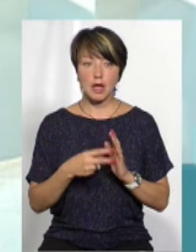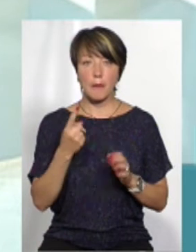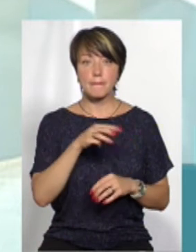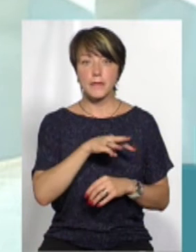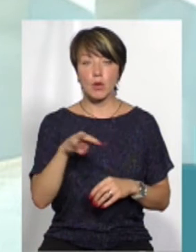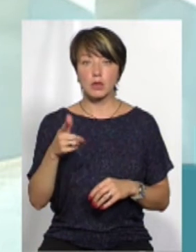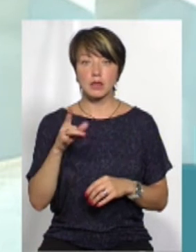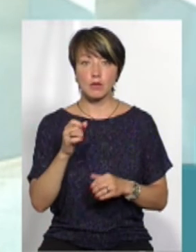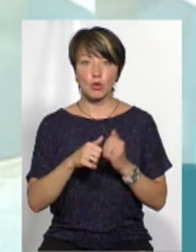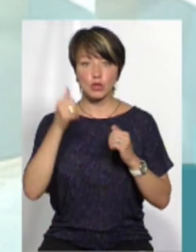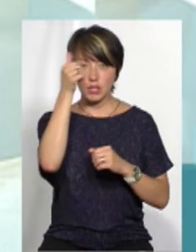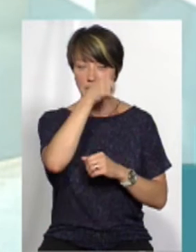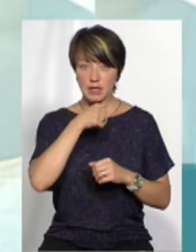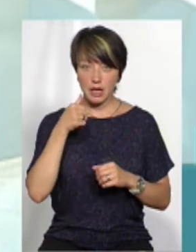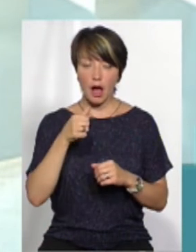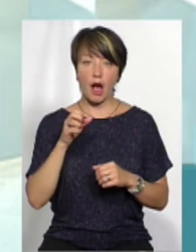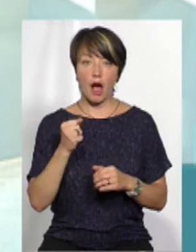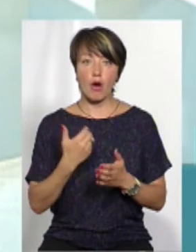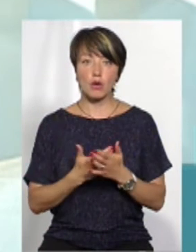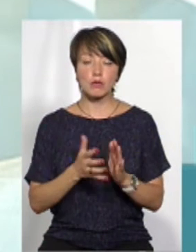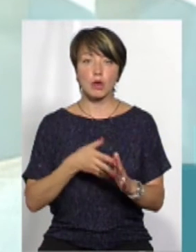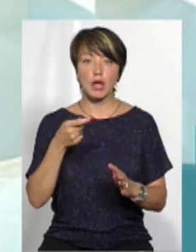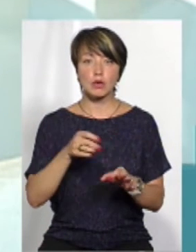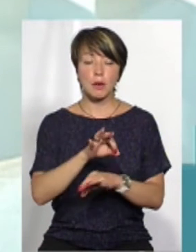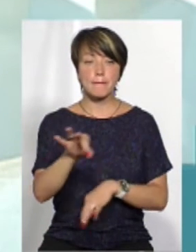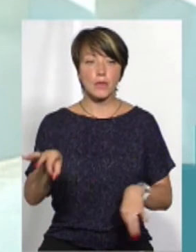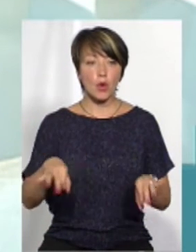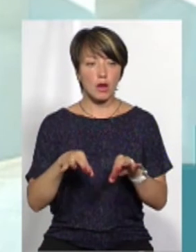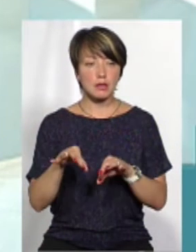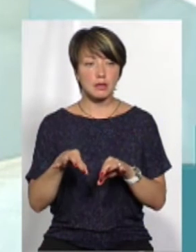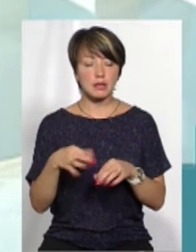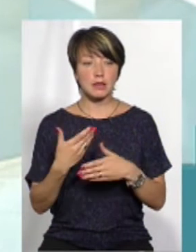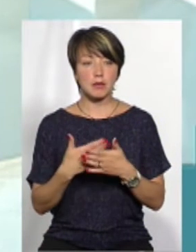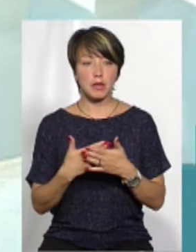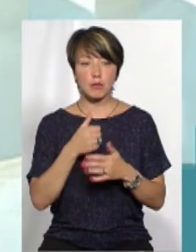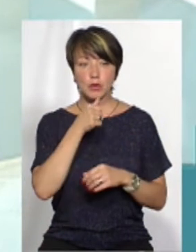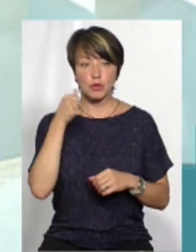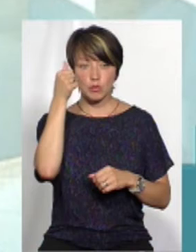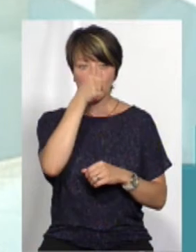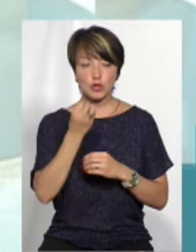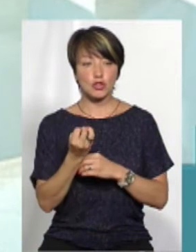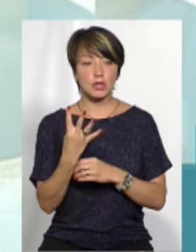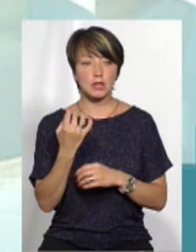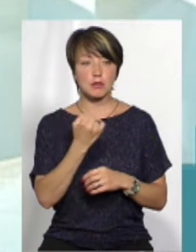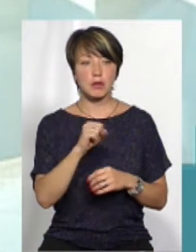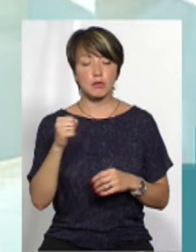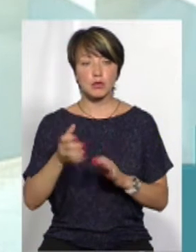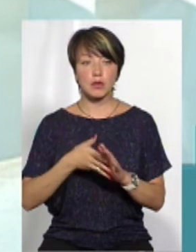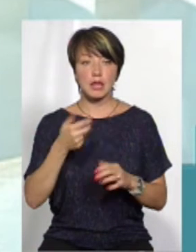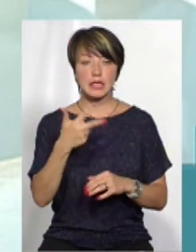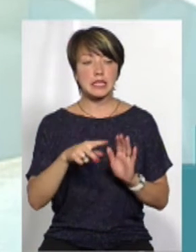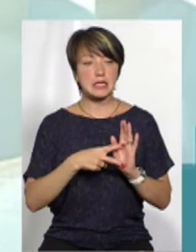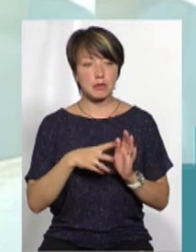гривень. З кожного року, кожен рік 1 мільйон? Так, а ось подаються проекти, наприклад, в минулому році було 14 переможців,